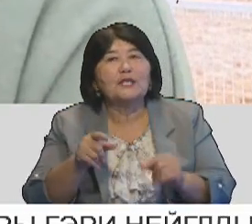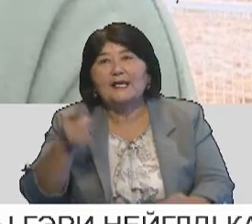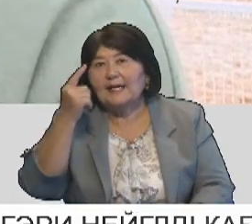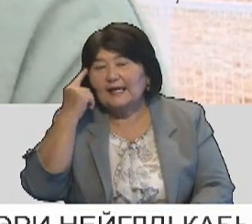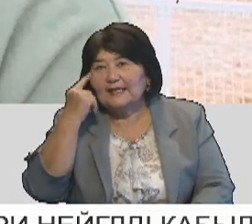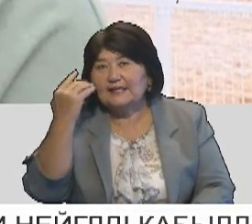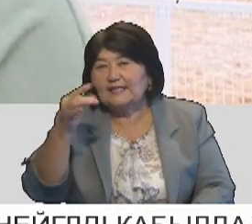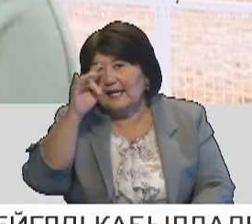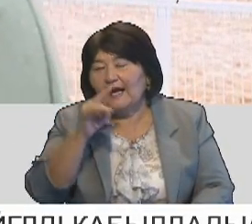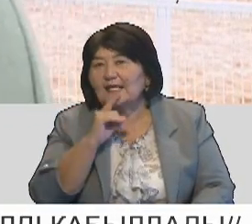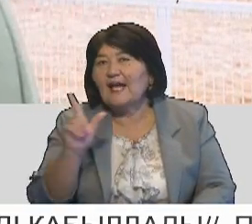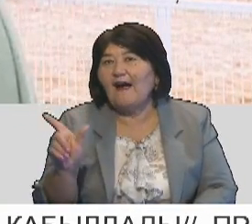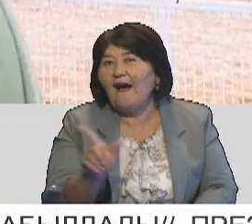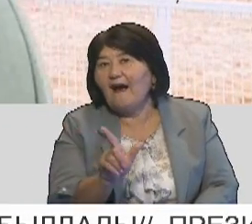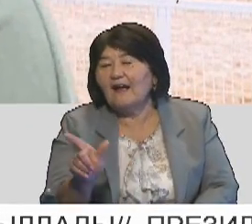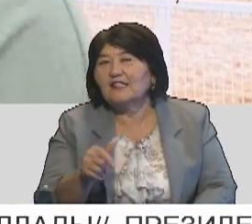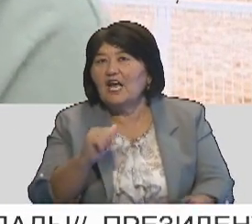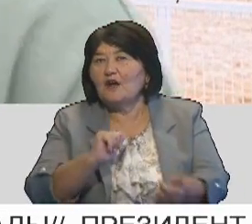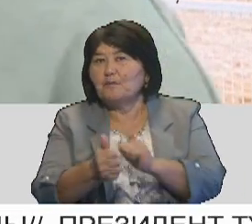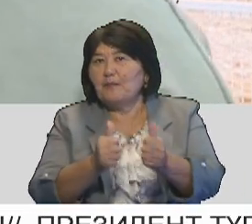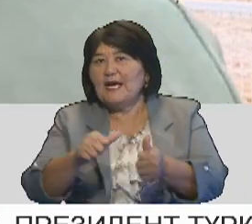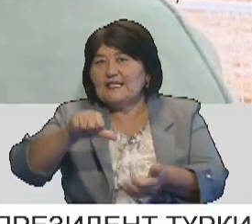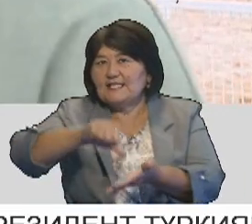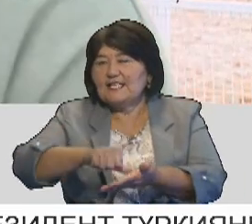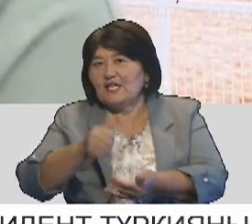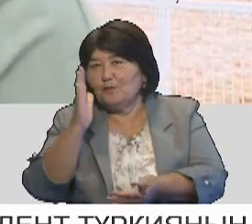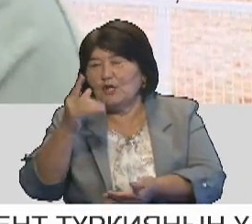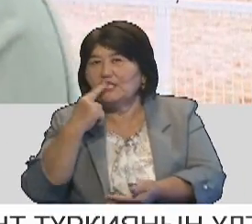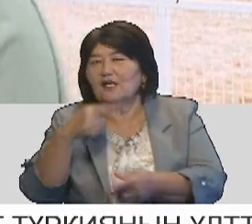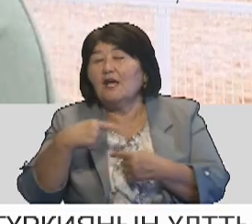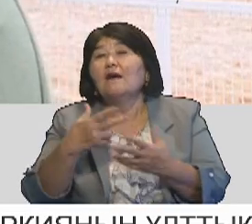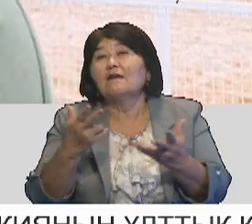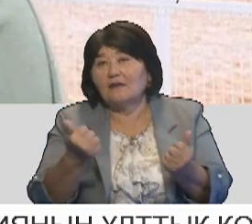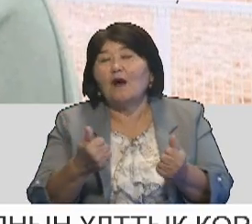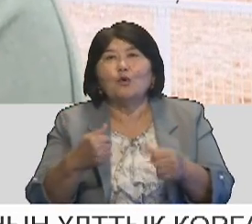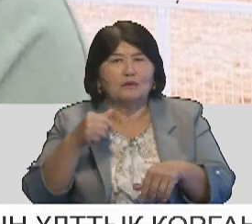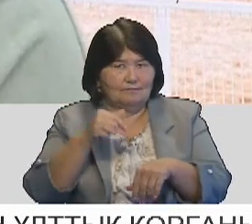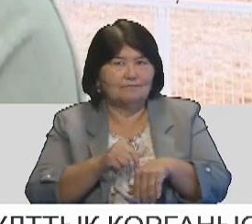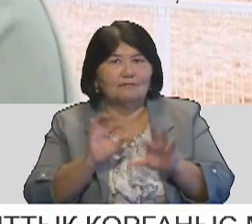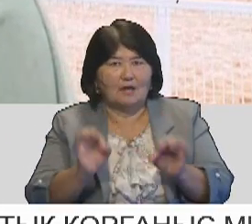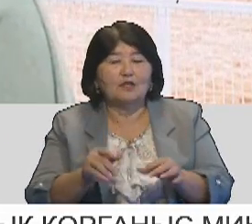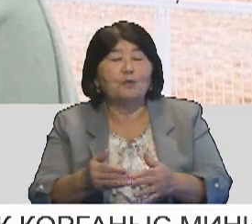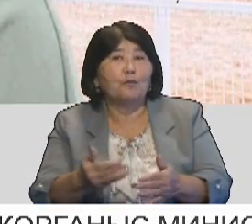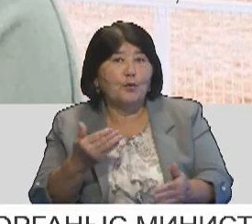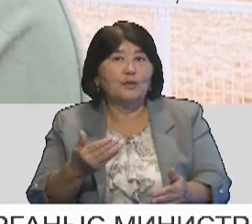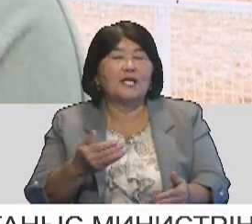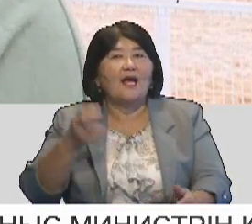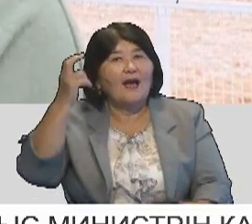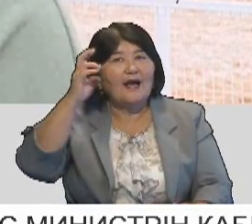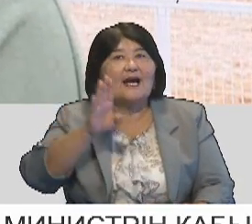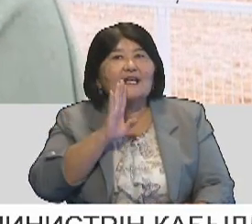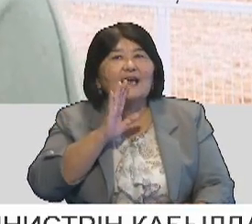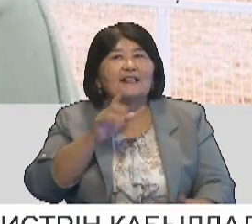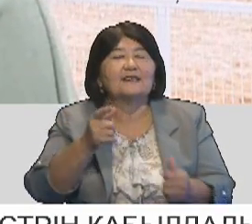бен қазақ арасында бәсеке болады деген сөз айтып отыр. Я, ол анық, өйткені бұған дейін қарағыз екі